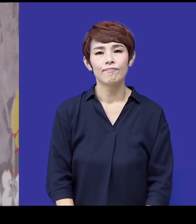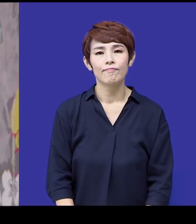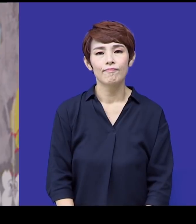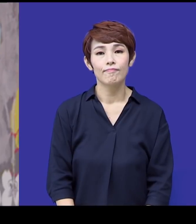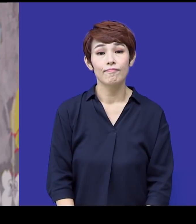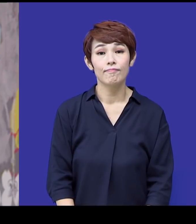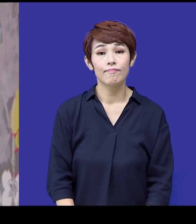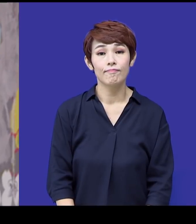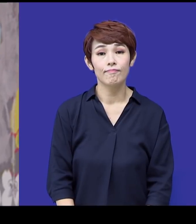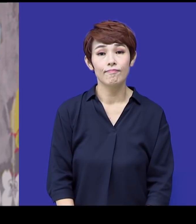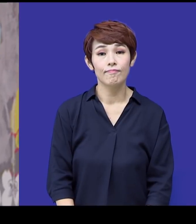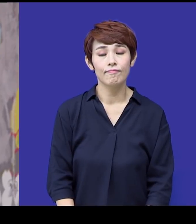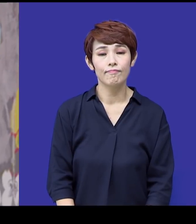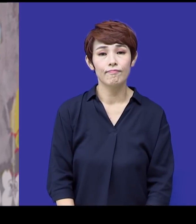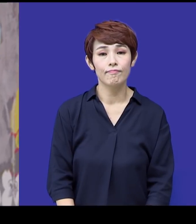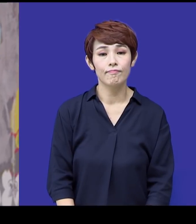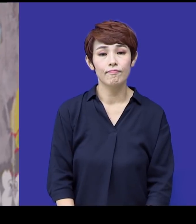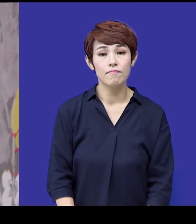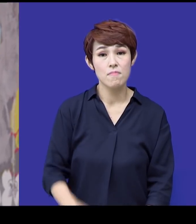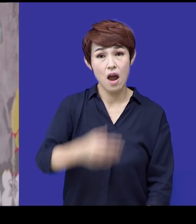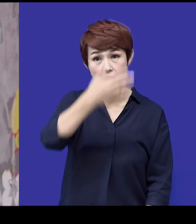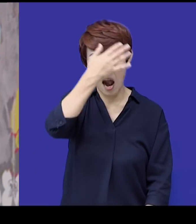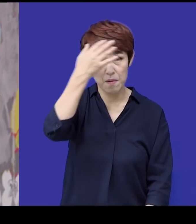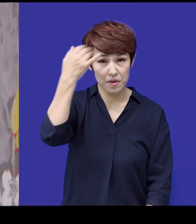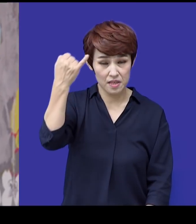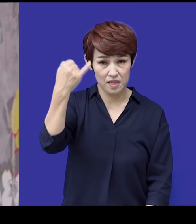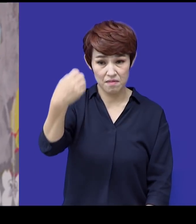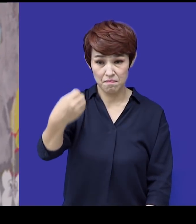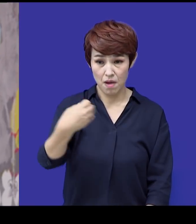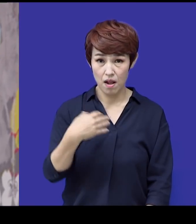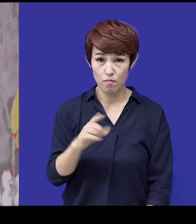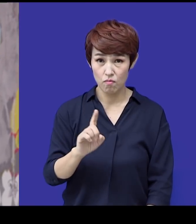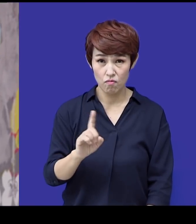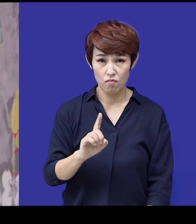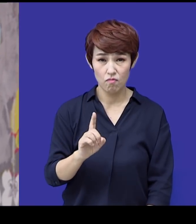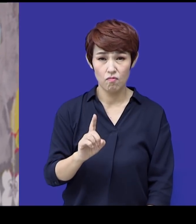그래서 왔는데 이 할머님이 오자마자 하는 얘기가